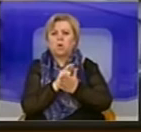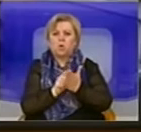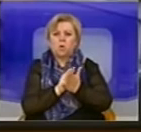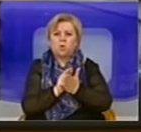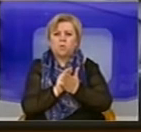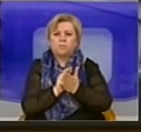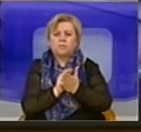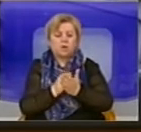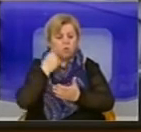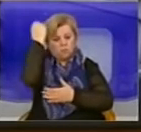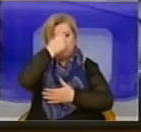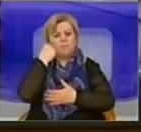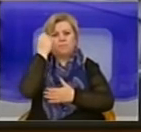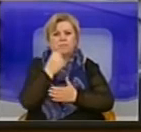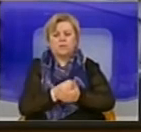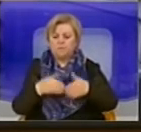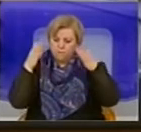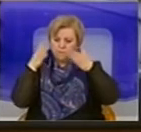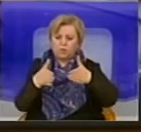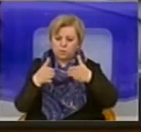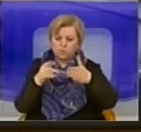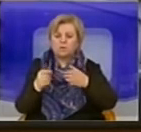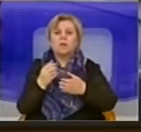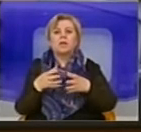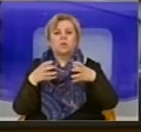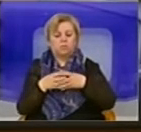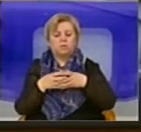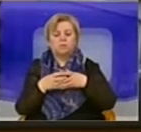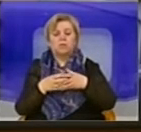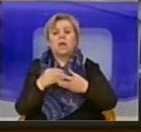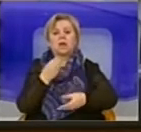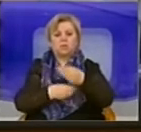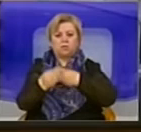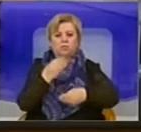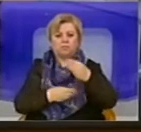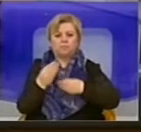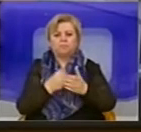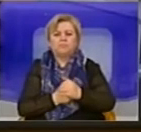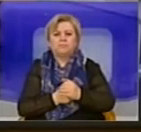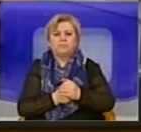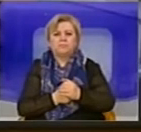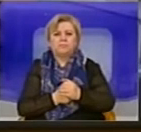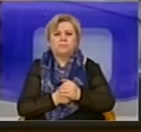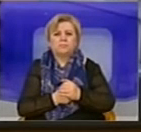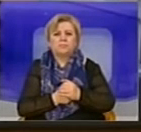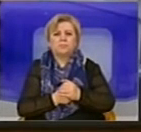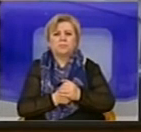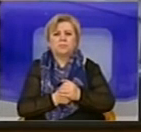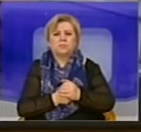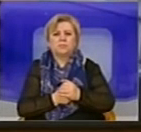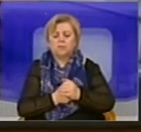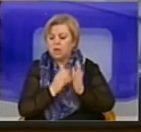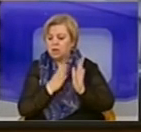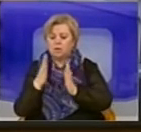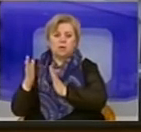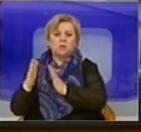që Republika e Kosovës të fokusohet pikërisht në diplomaci ekonomike, duke e bërë në radhë të parë një rregullim